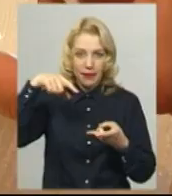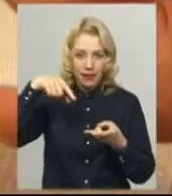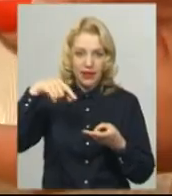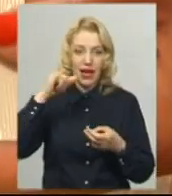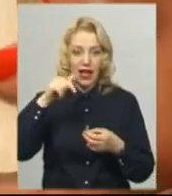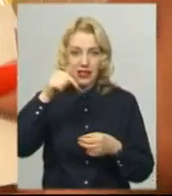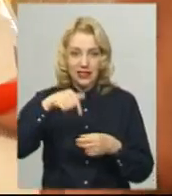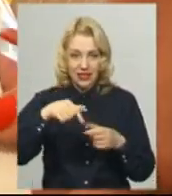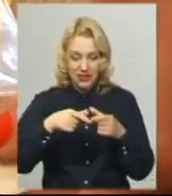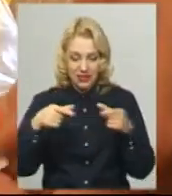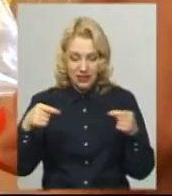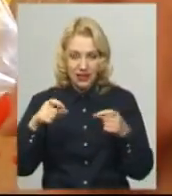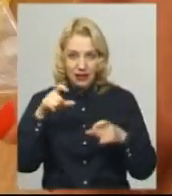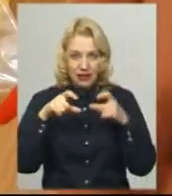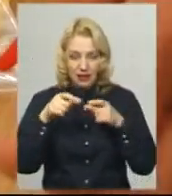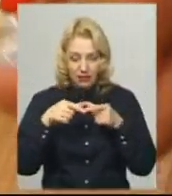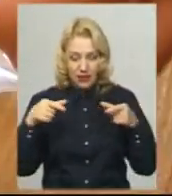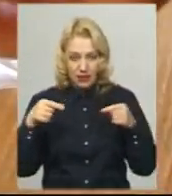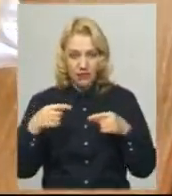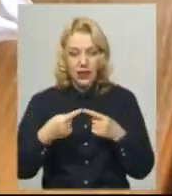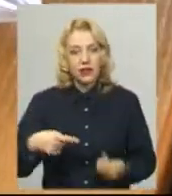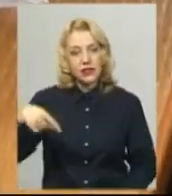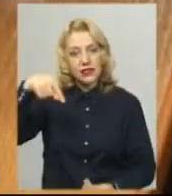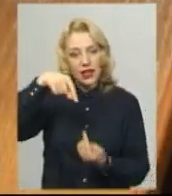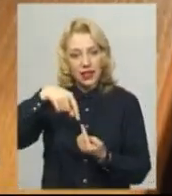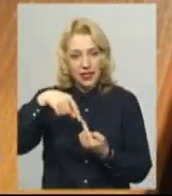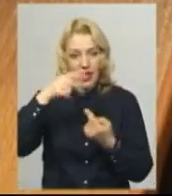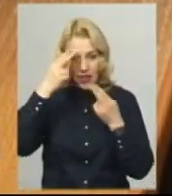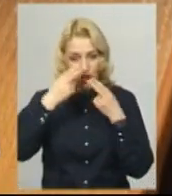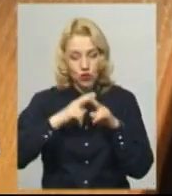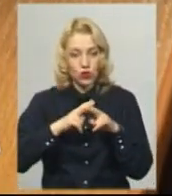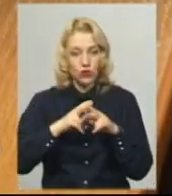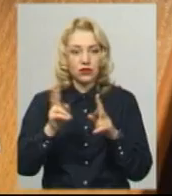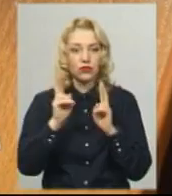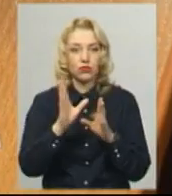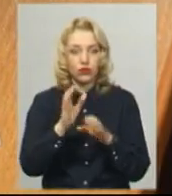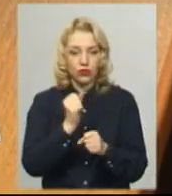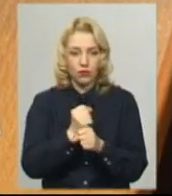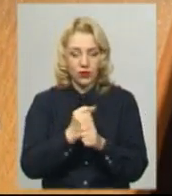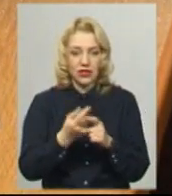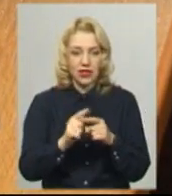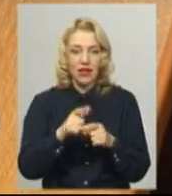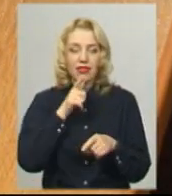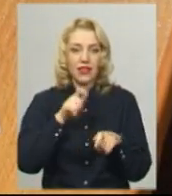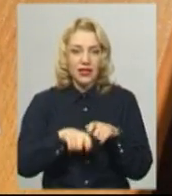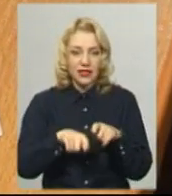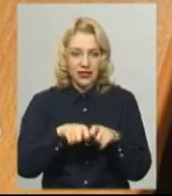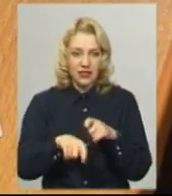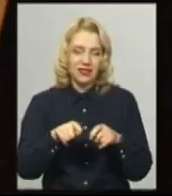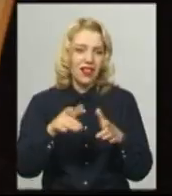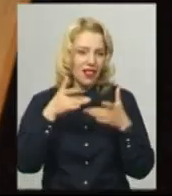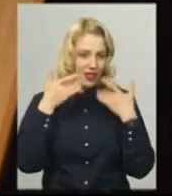там вже згідно інструкції, ті, хто будуть робити ці тести, тут досить